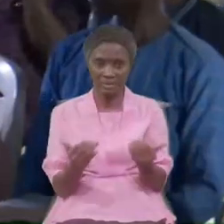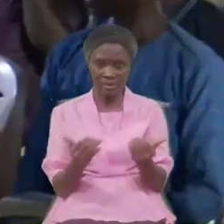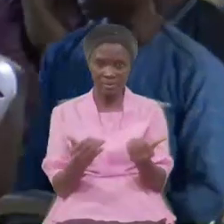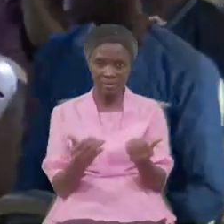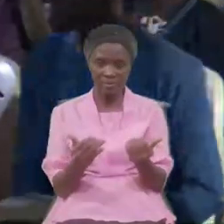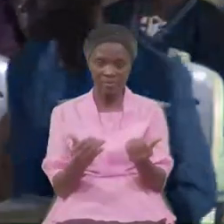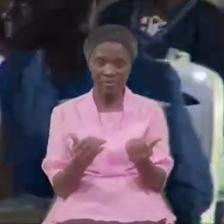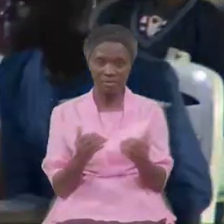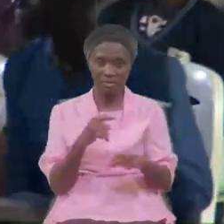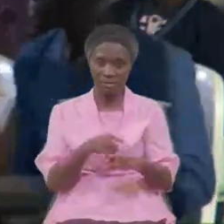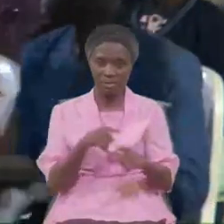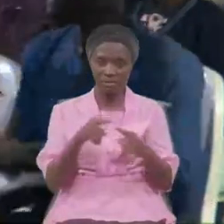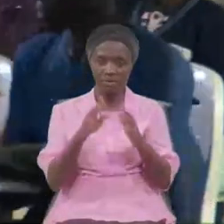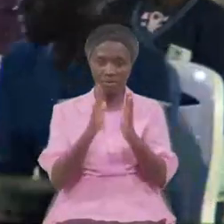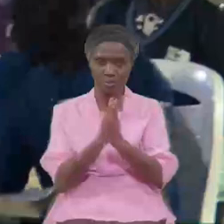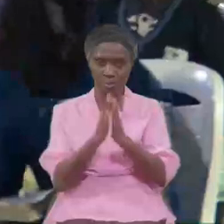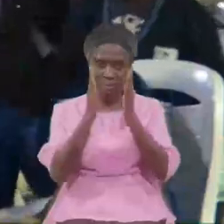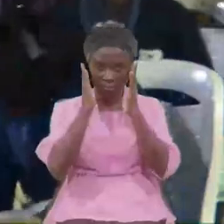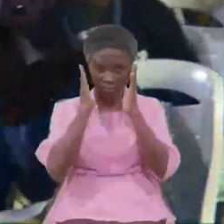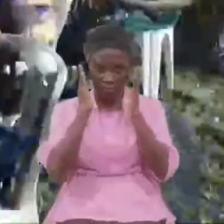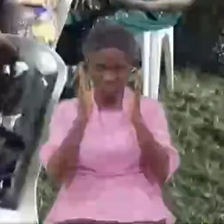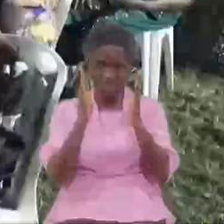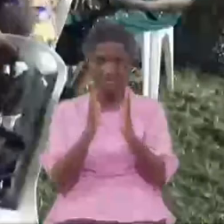Les têtes baissées et les yeux fermés.